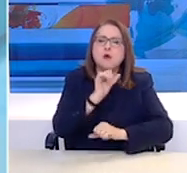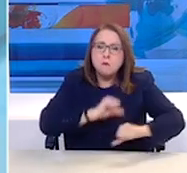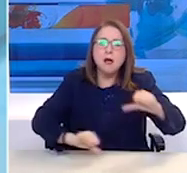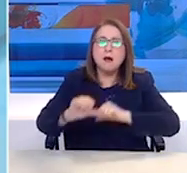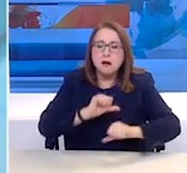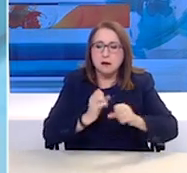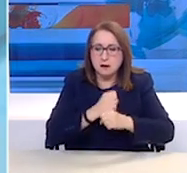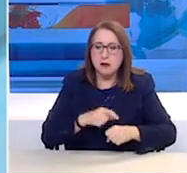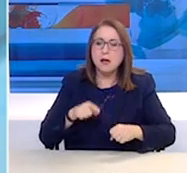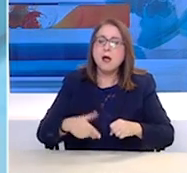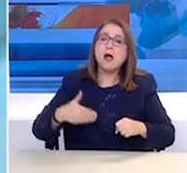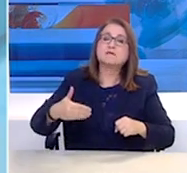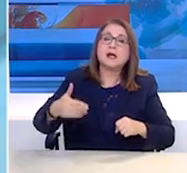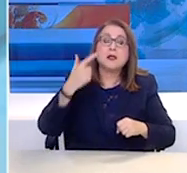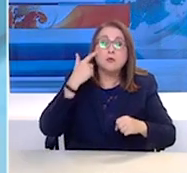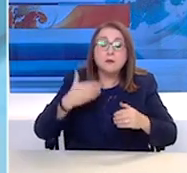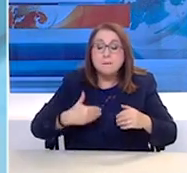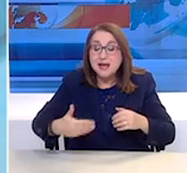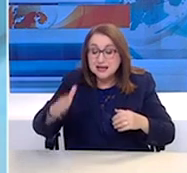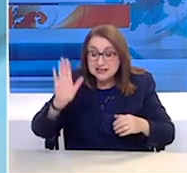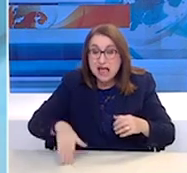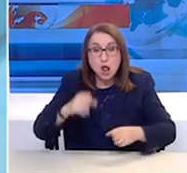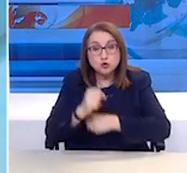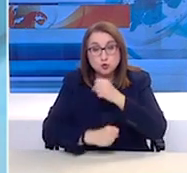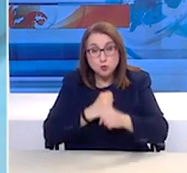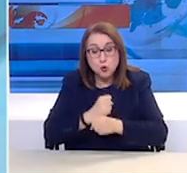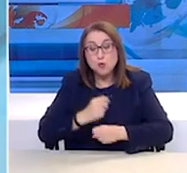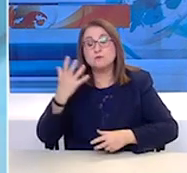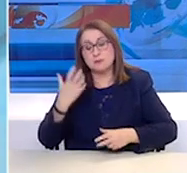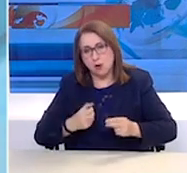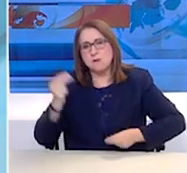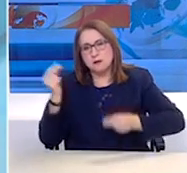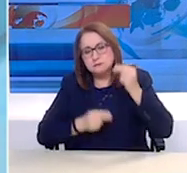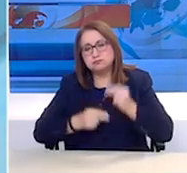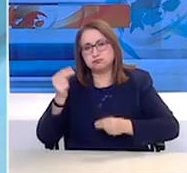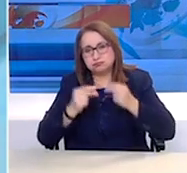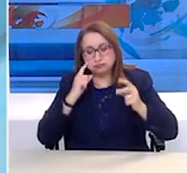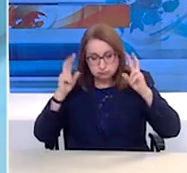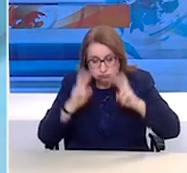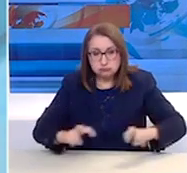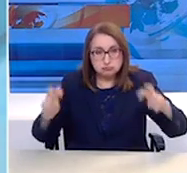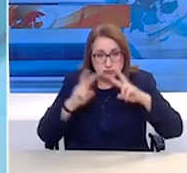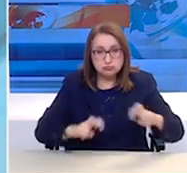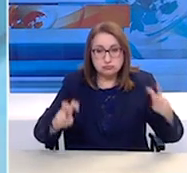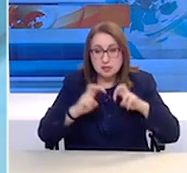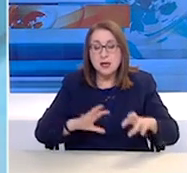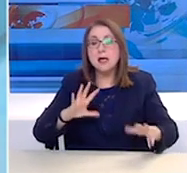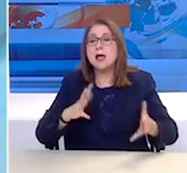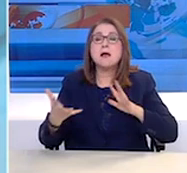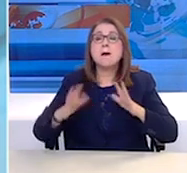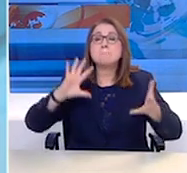παγκόσμια κοινότητα μέχρι το τέλος του έτους. Σύμφωνα με τους υπολογισμούς του Παγκόσμιου Οργανισμού Υγείας, θα πρέπει να περιμένουμε τουλάχιστον 12